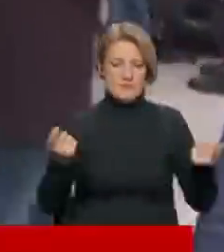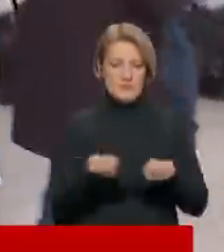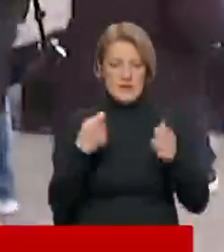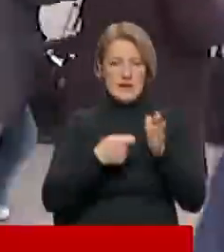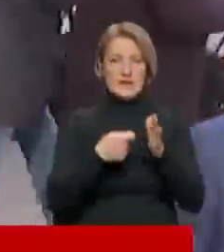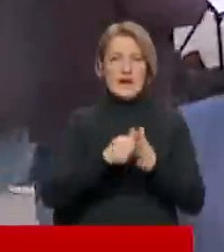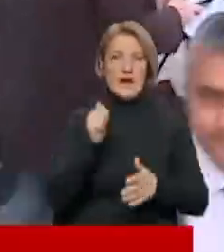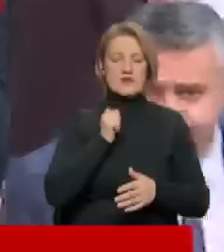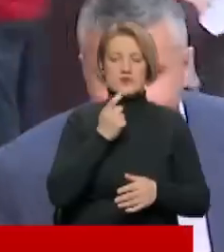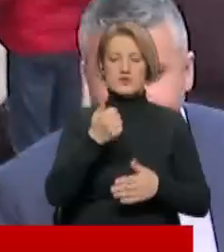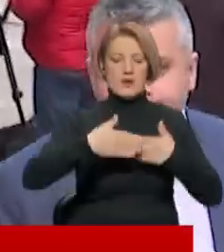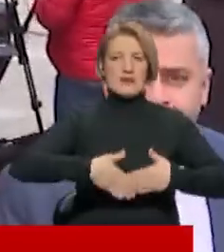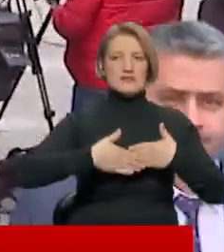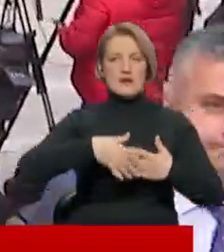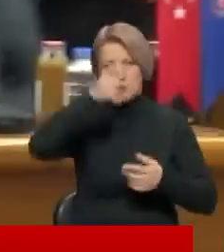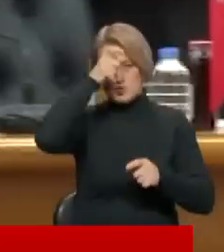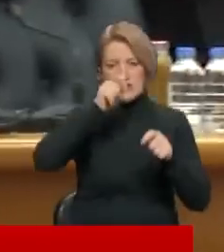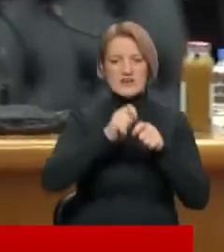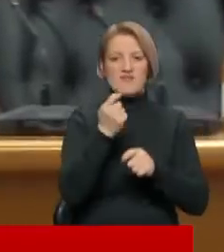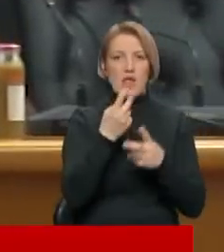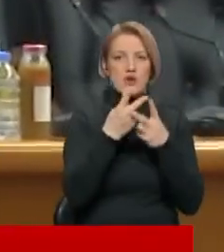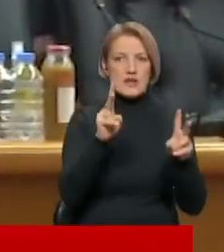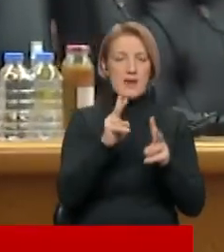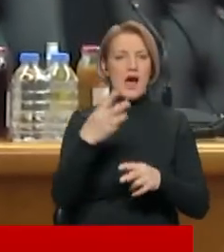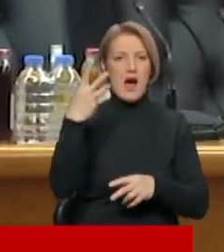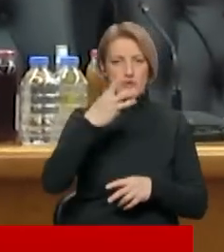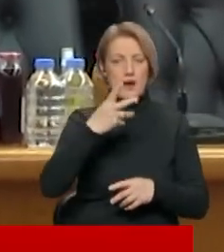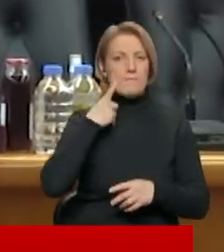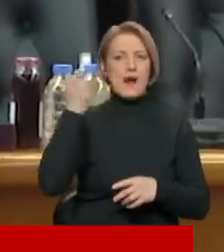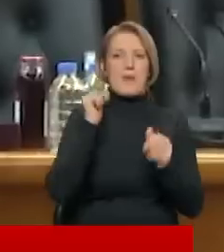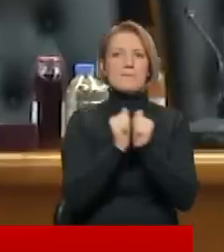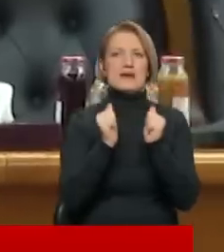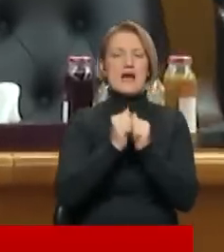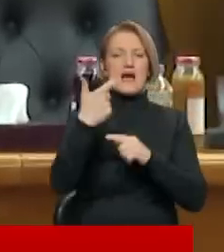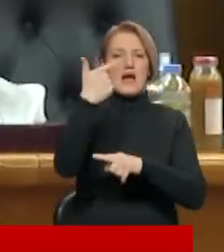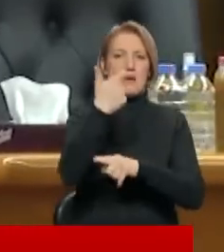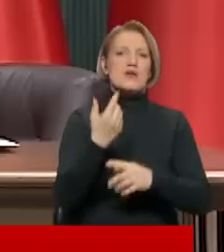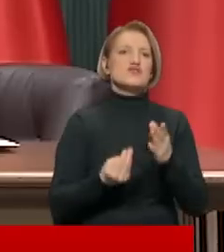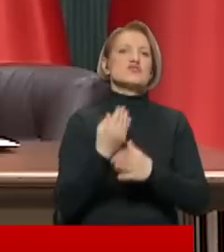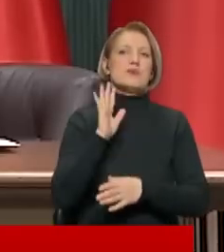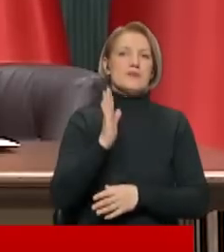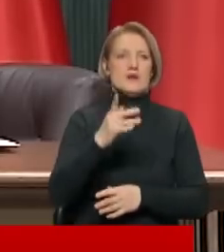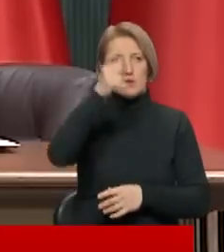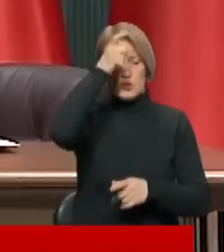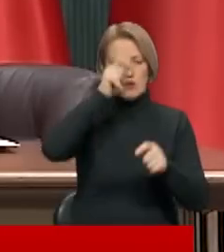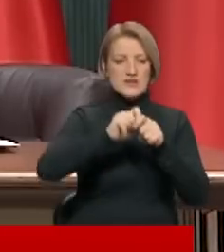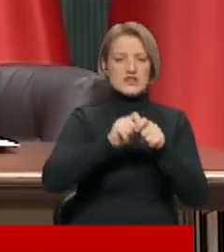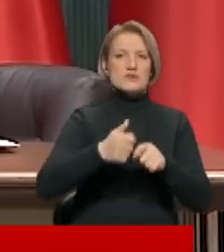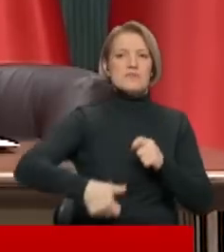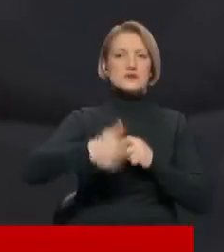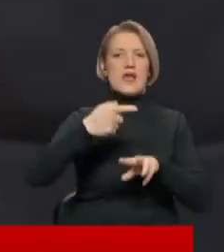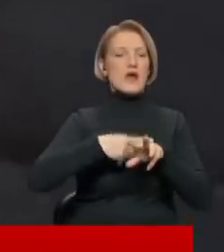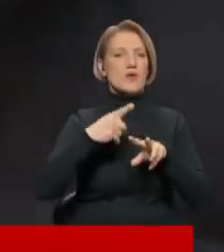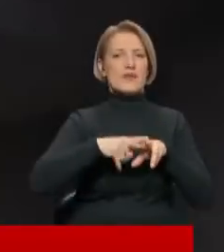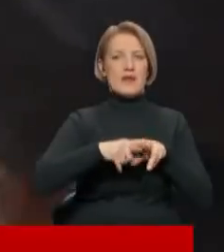Asgari Ücret pazarlığı yürüten Türkiş rakama çıktılarken Erdoğan ve bakanla birlikte kameraların karşısına çıkmamıştı Türkiş Başkanı Ergün Atalay